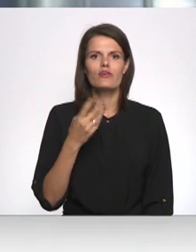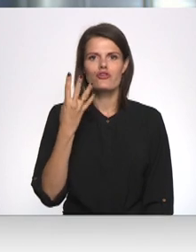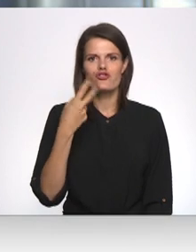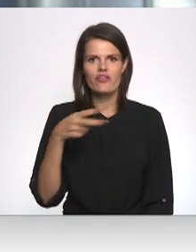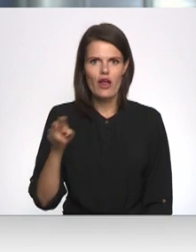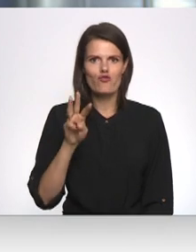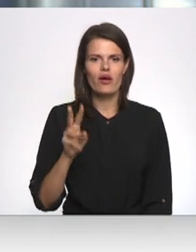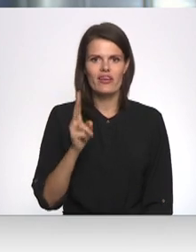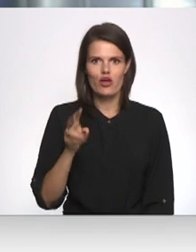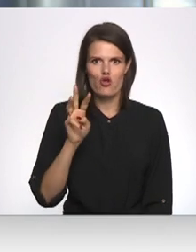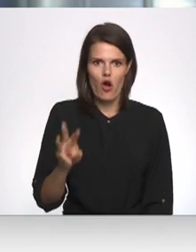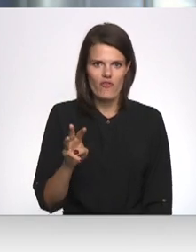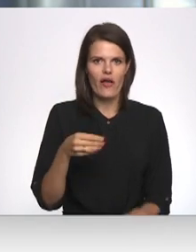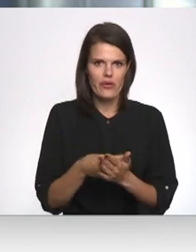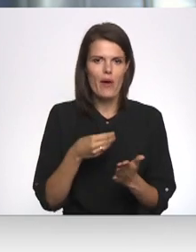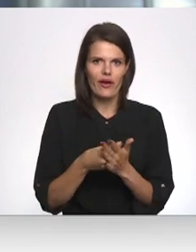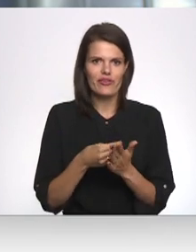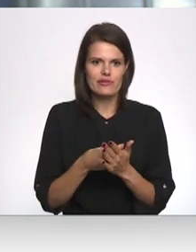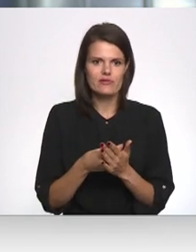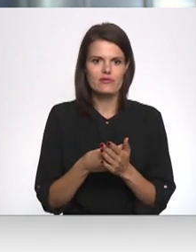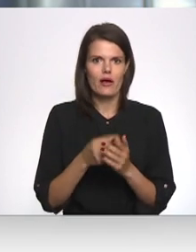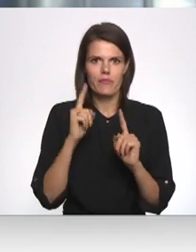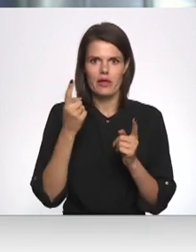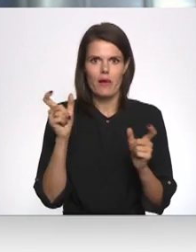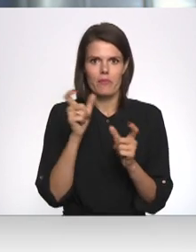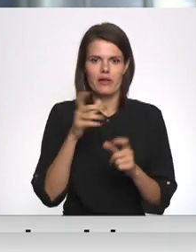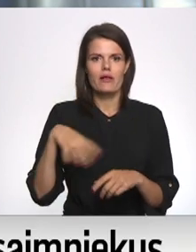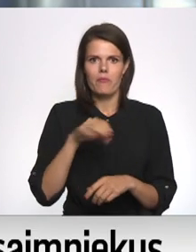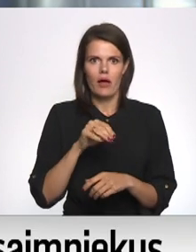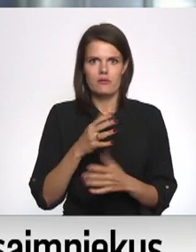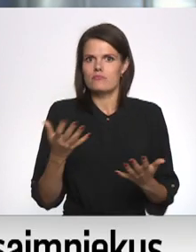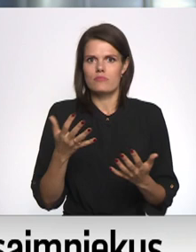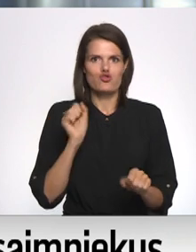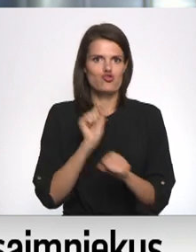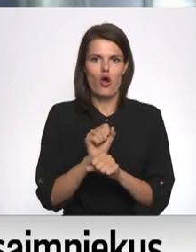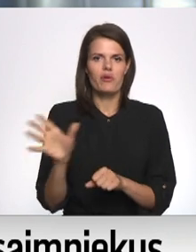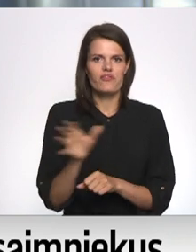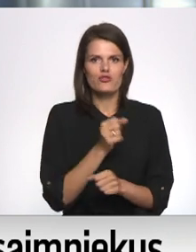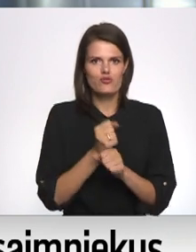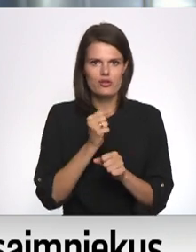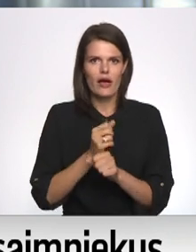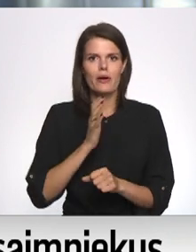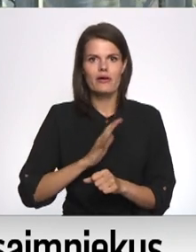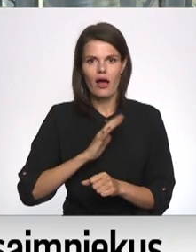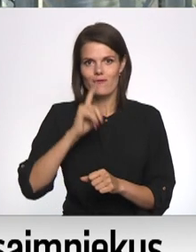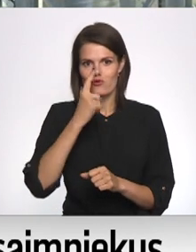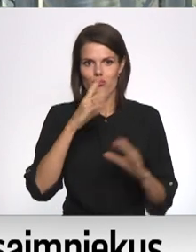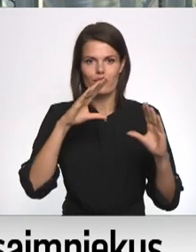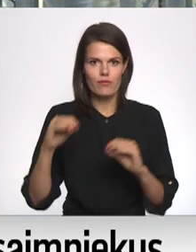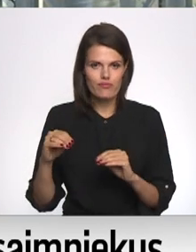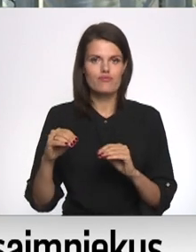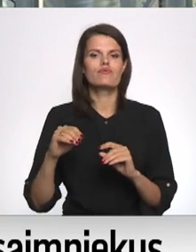par kilovatu, nu tas tamā brēdī mēs bijām spīsti apturēt visus darbus un nogaidāt to stundi.